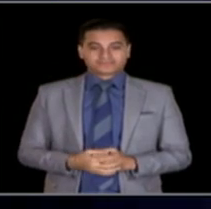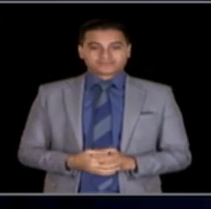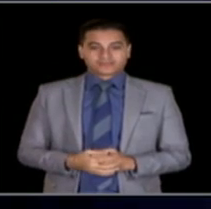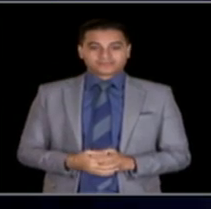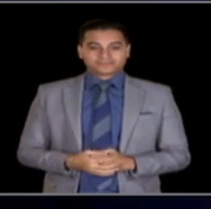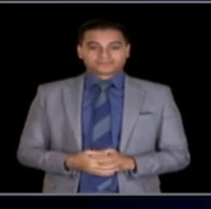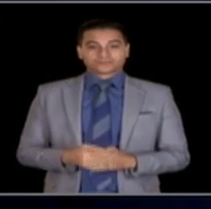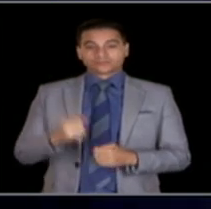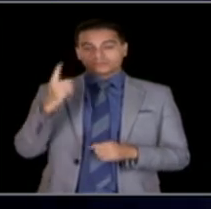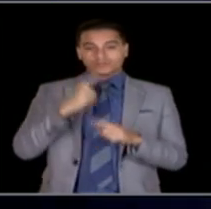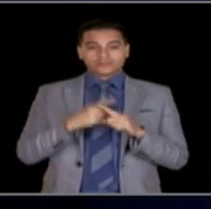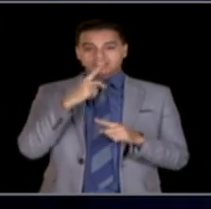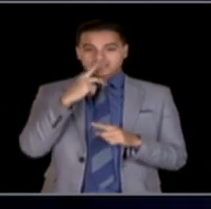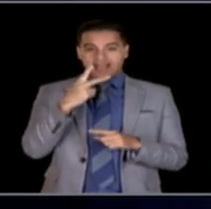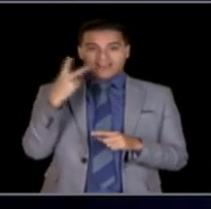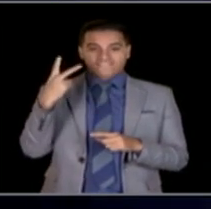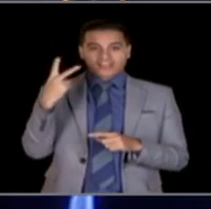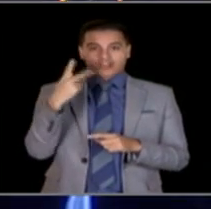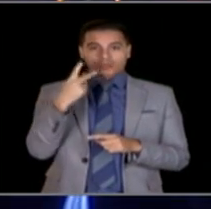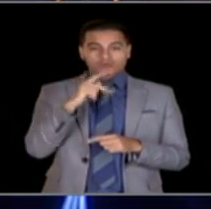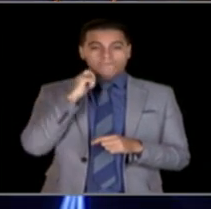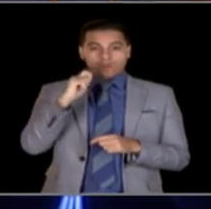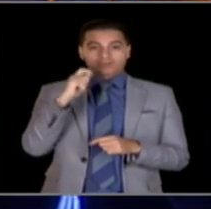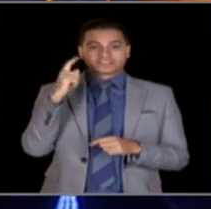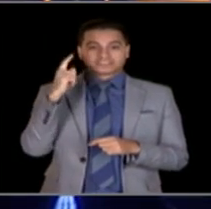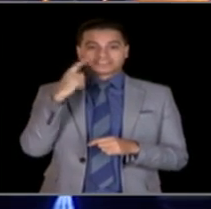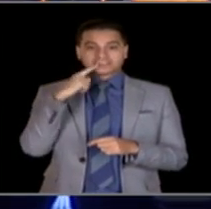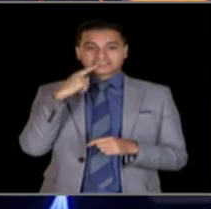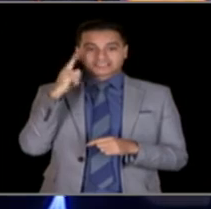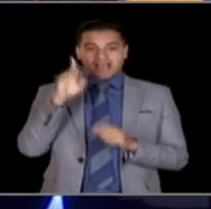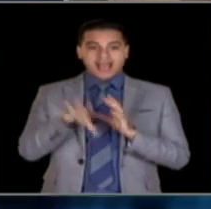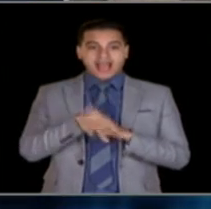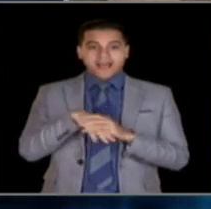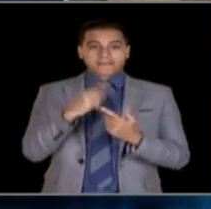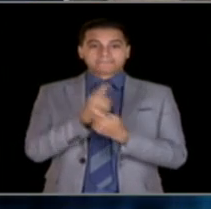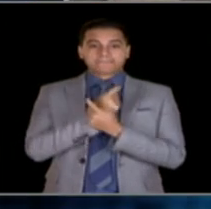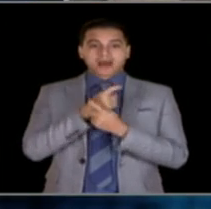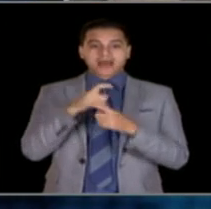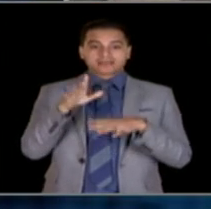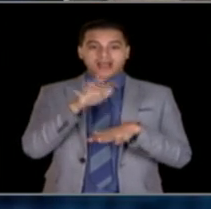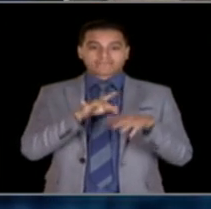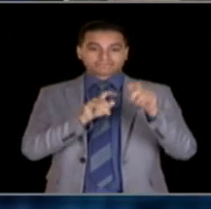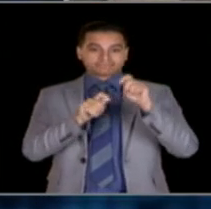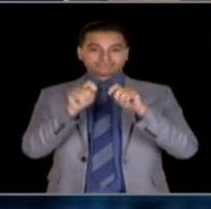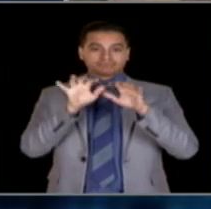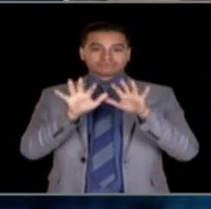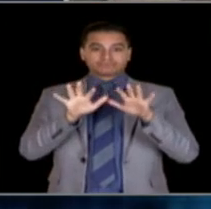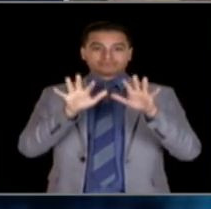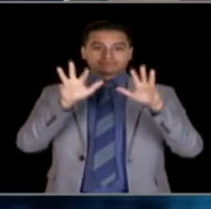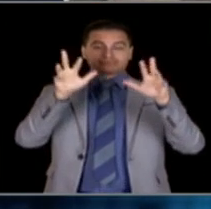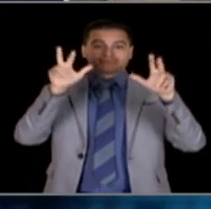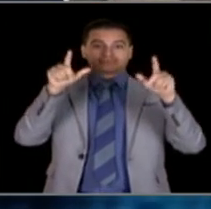مش مشكلة. وسنة 2022 محافظة اسكندرية عملت المتحف ده، بيضم مقتنيات